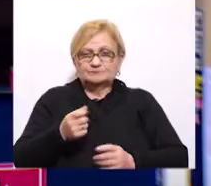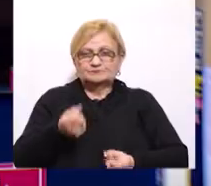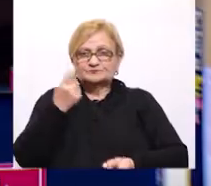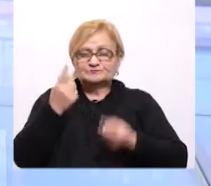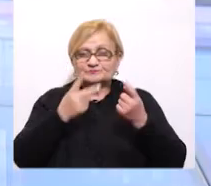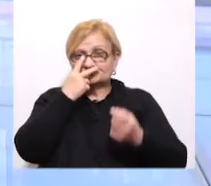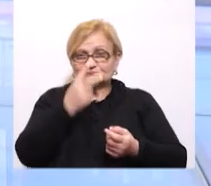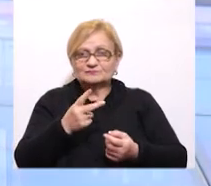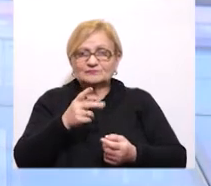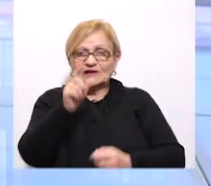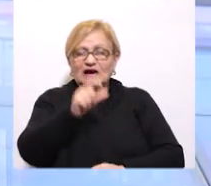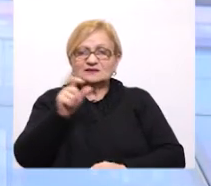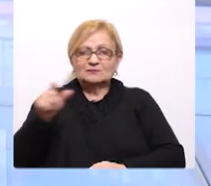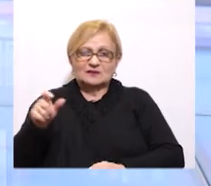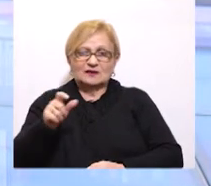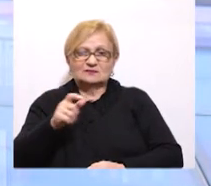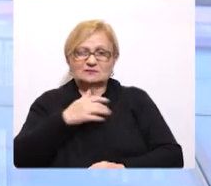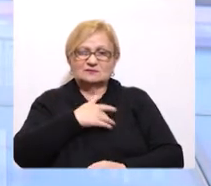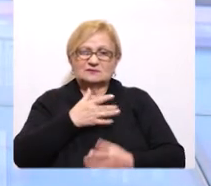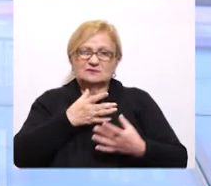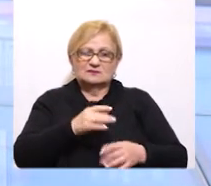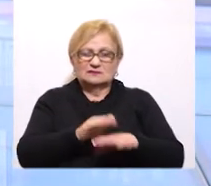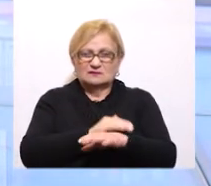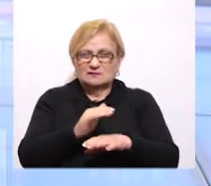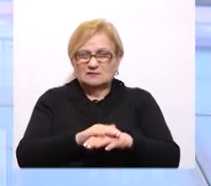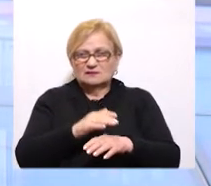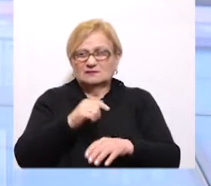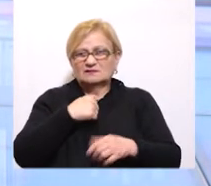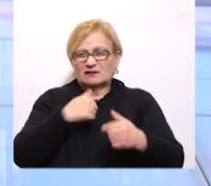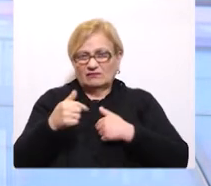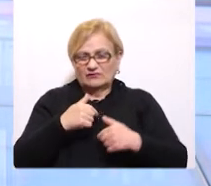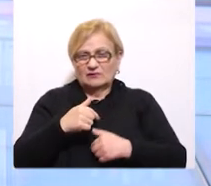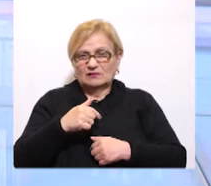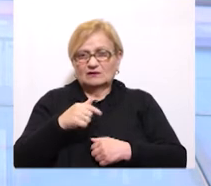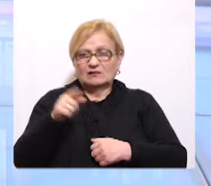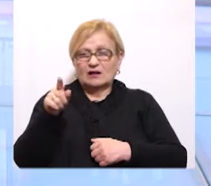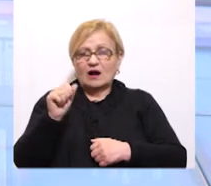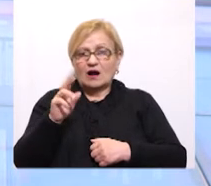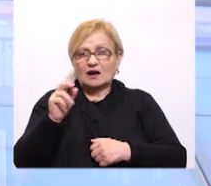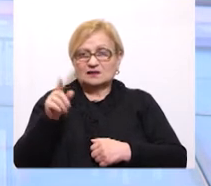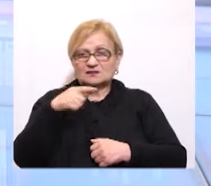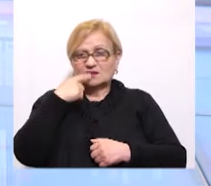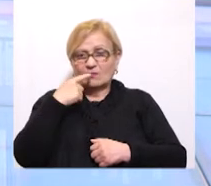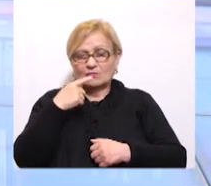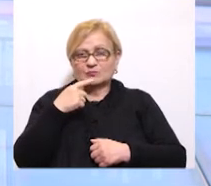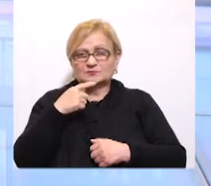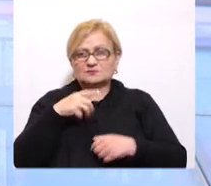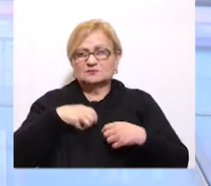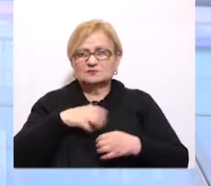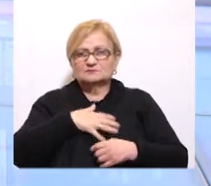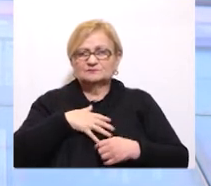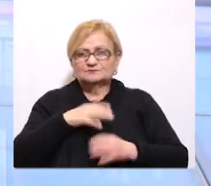ადამიანური განცდა და ტკივილი. ამას აკაკი წერეთელი ყოვლის მომცველის სევდით გადმოსცემს.